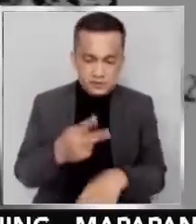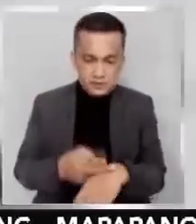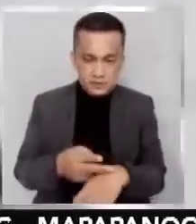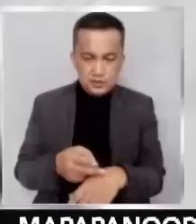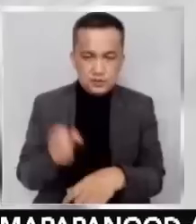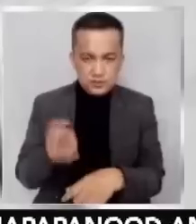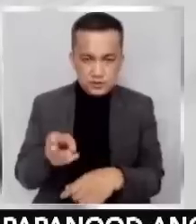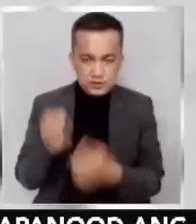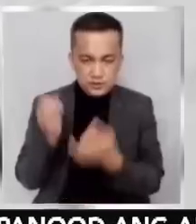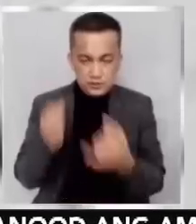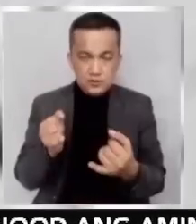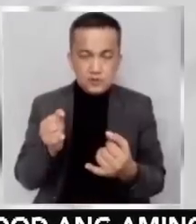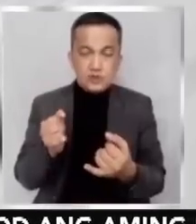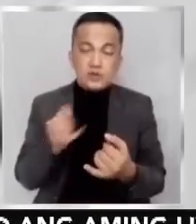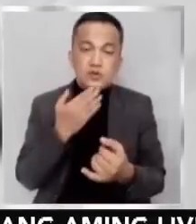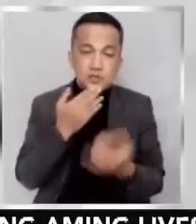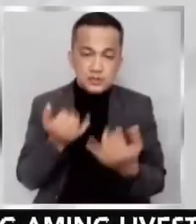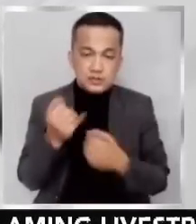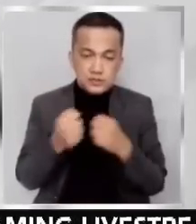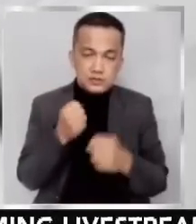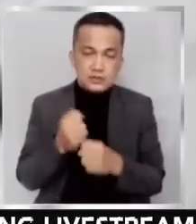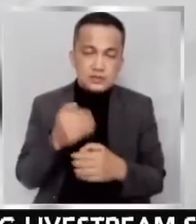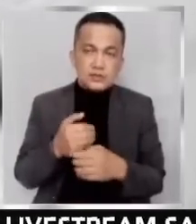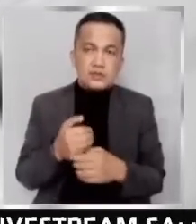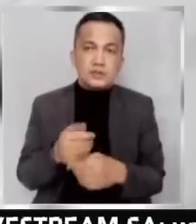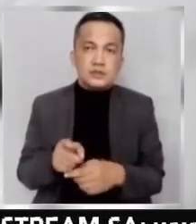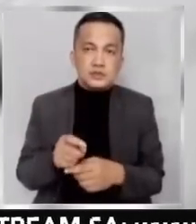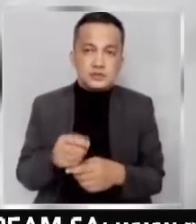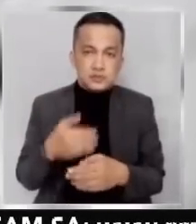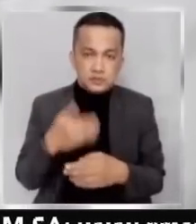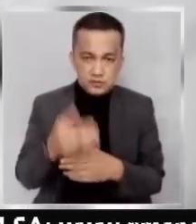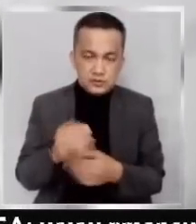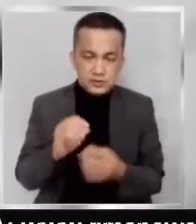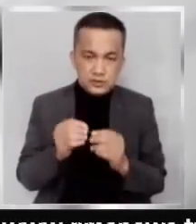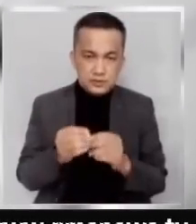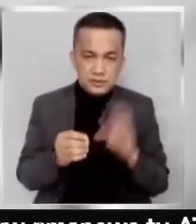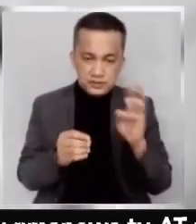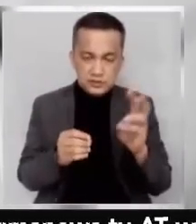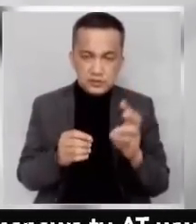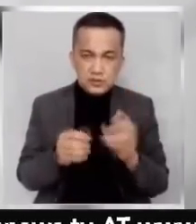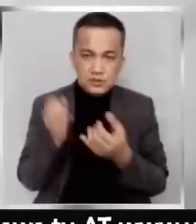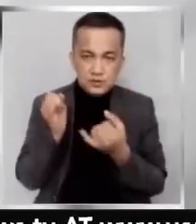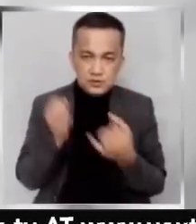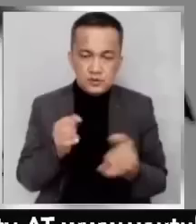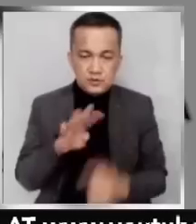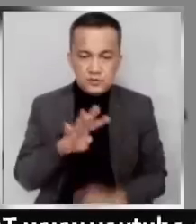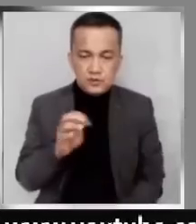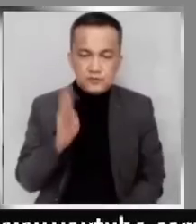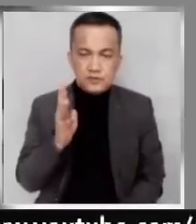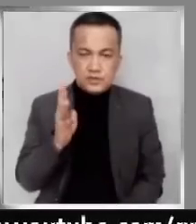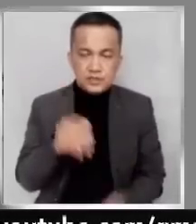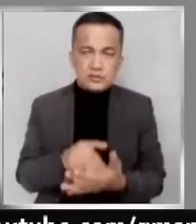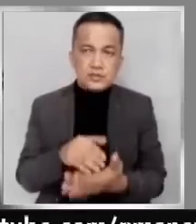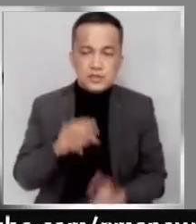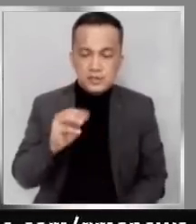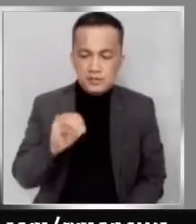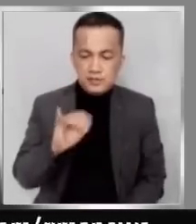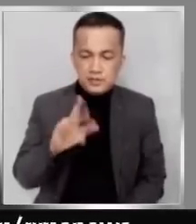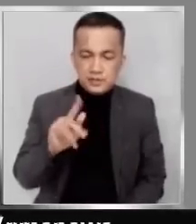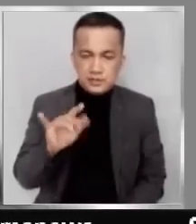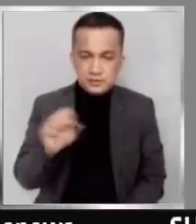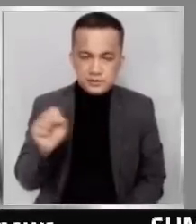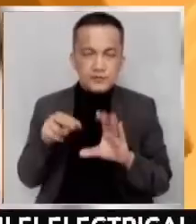asukal ngayong taon, kasunod ng Sugar Order No. 6 para sa pag-angkat ng 440,000 metric tons ng